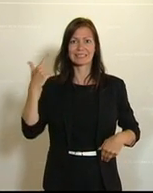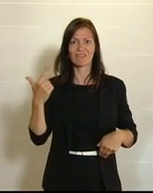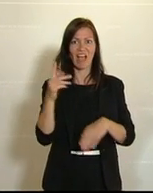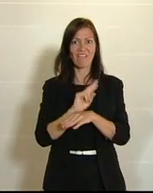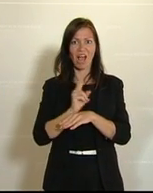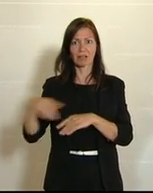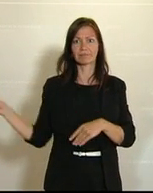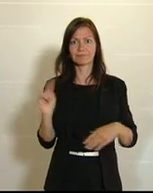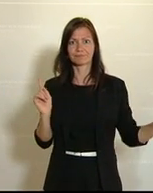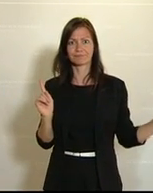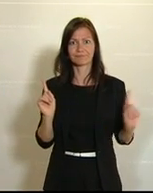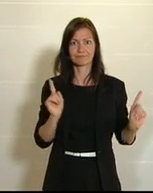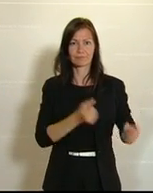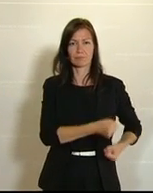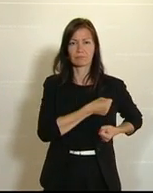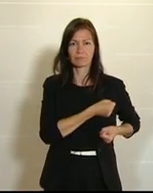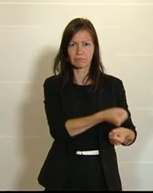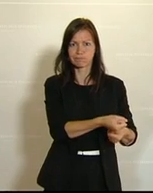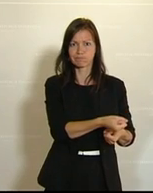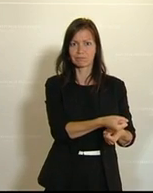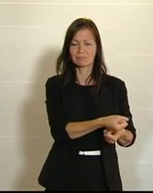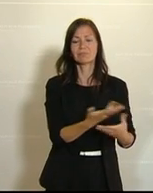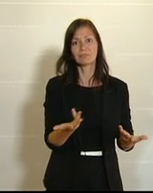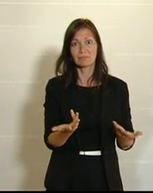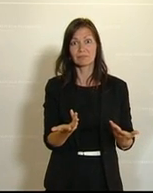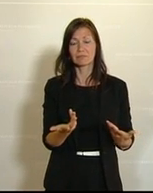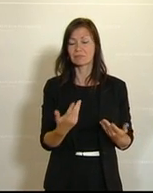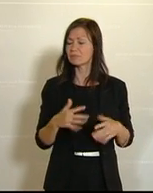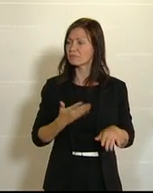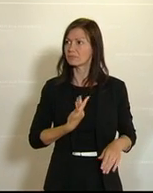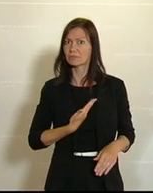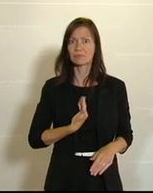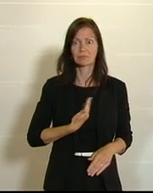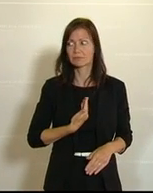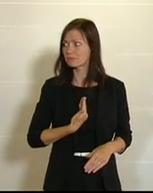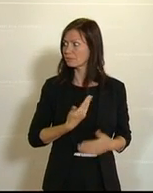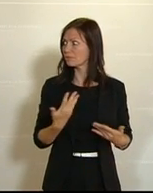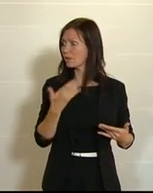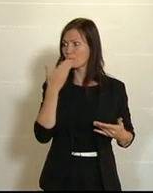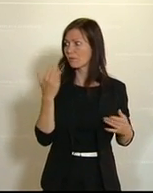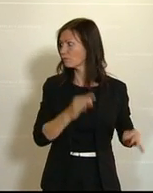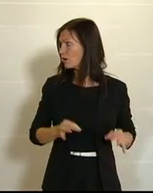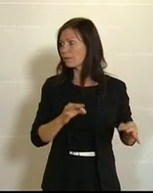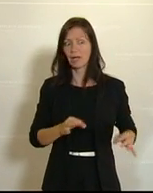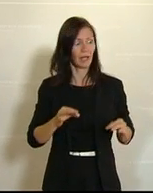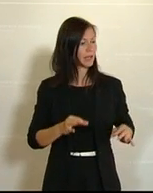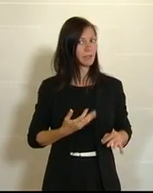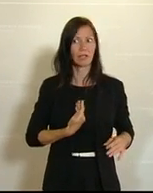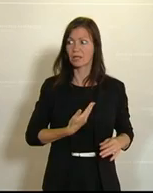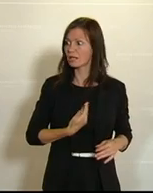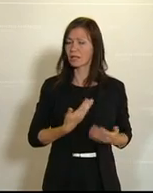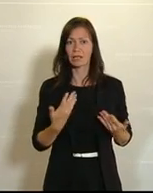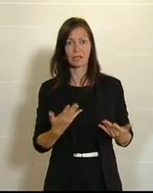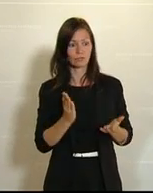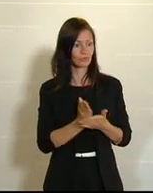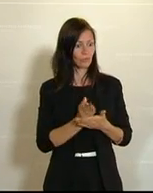mit automatischen Schnellfeuerwaffen. Kurz geriet ich ins Schwanken. So unvorbereitet und so heftig hat mich